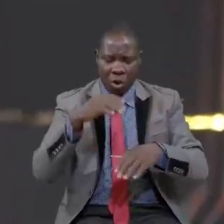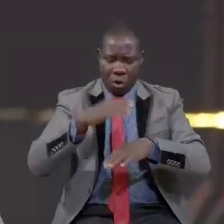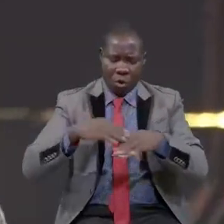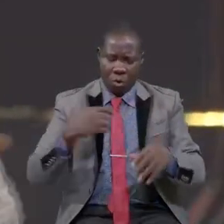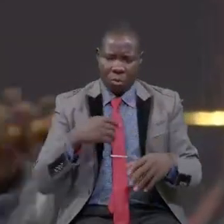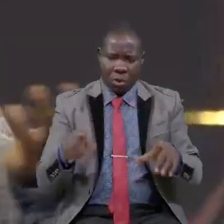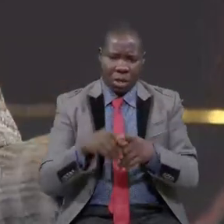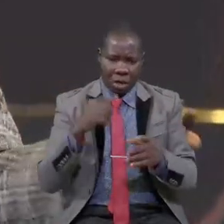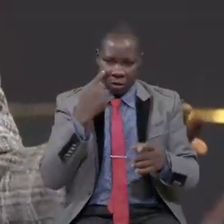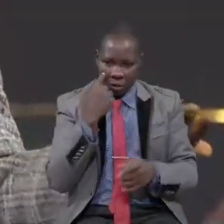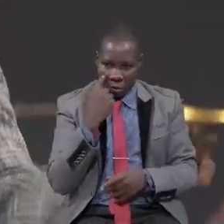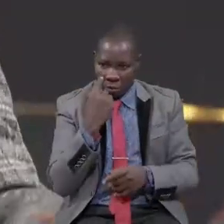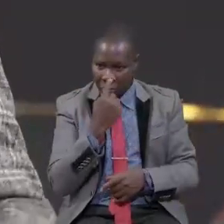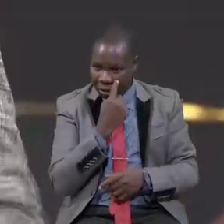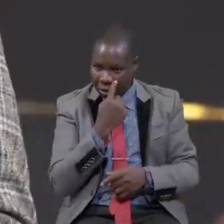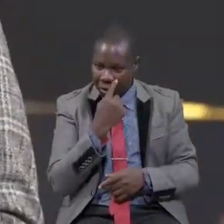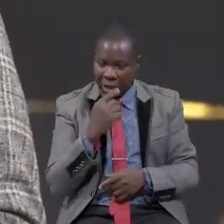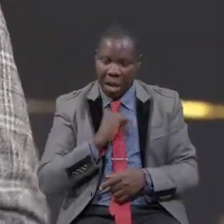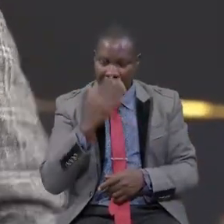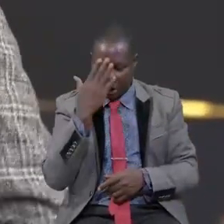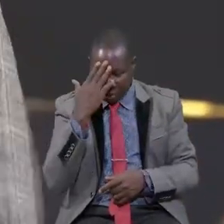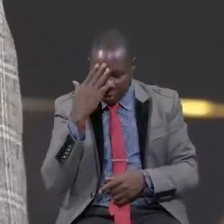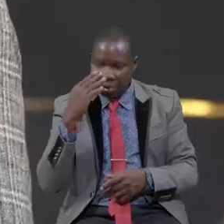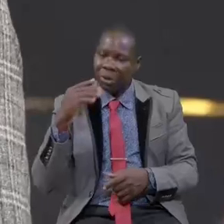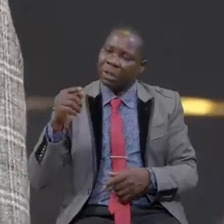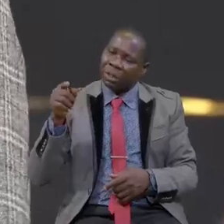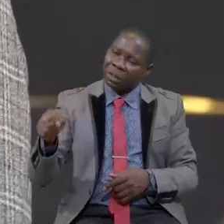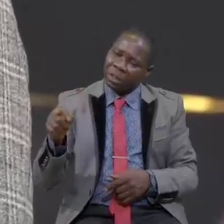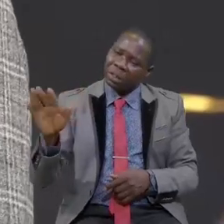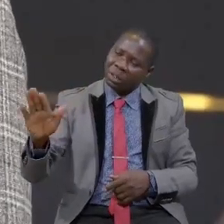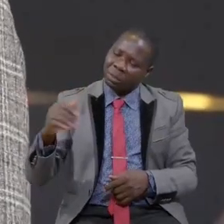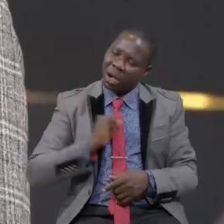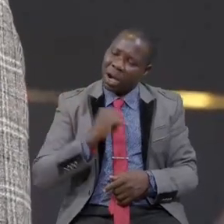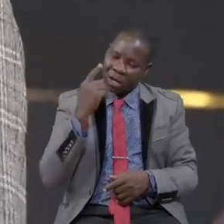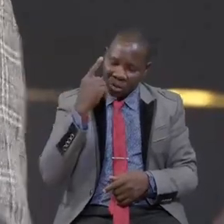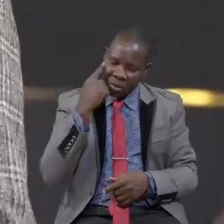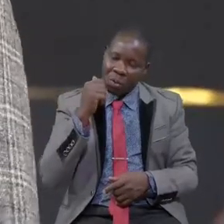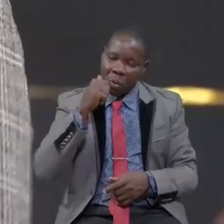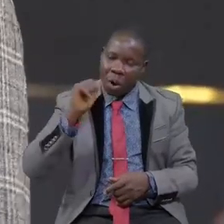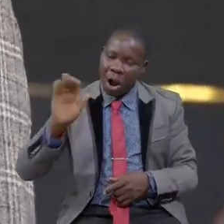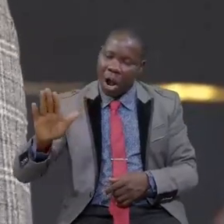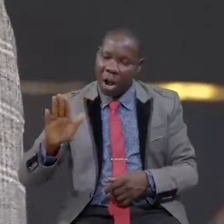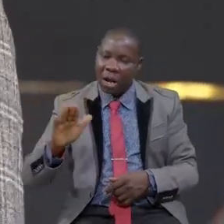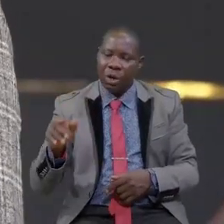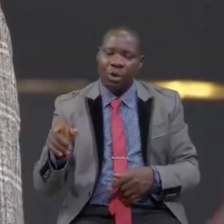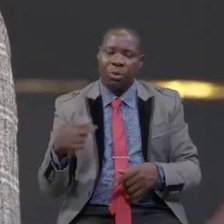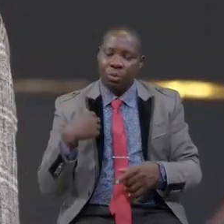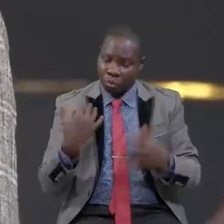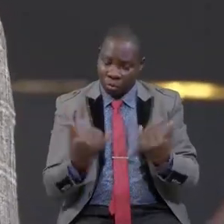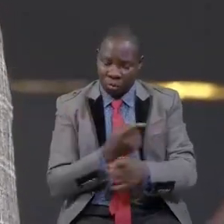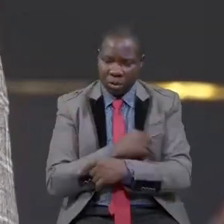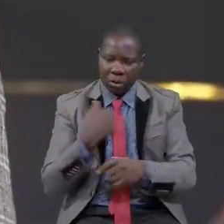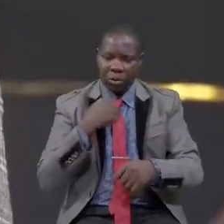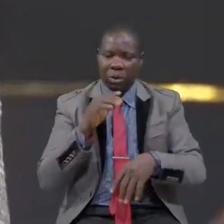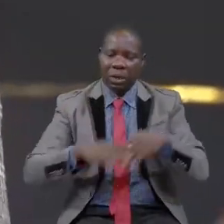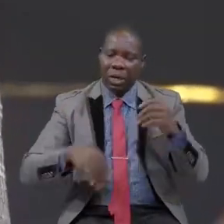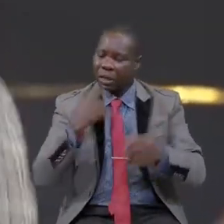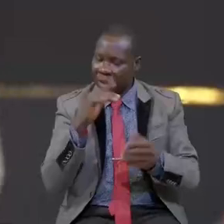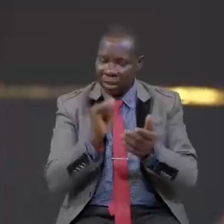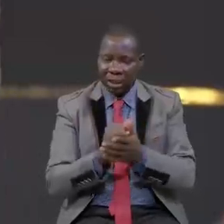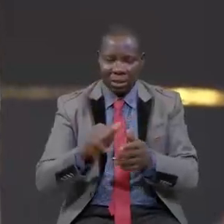ça. Mais on ne peut plus tenir pour plusieurs aujourd'hui. Ils n'ont plus de conviction. Ils n'ont